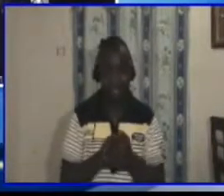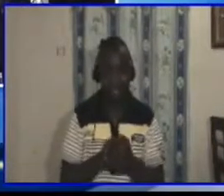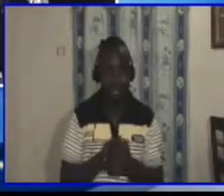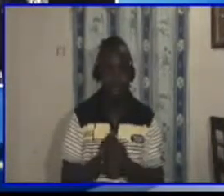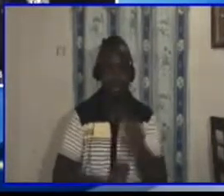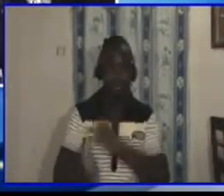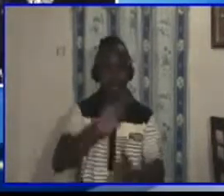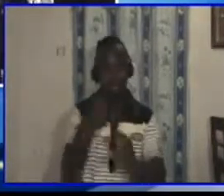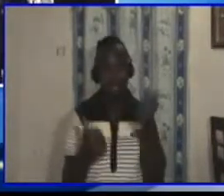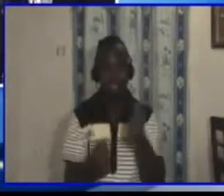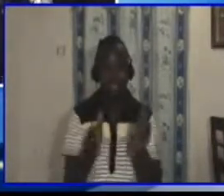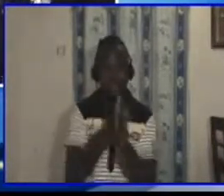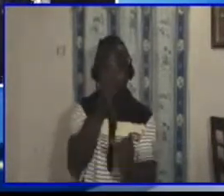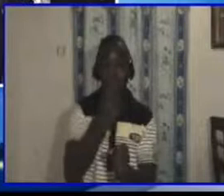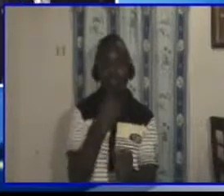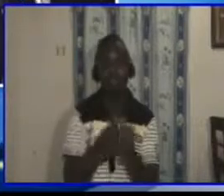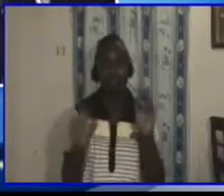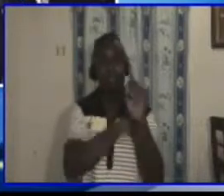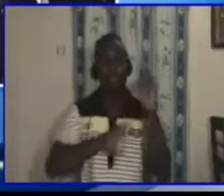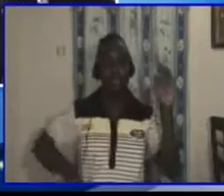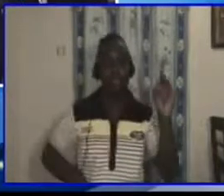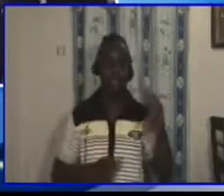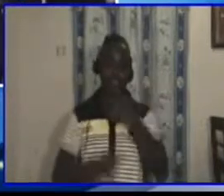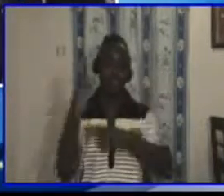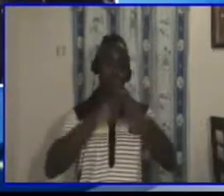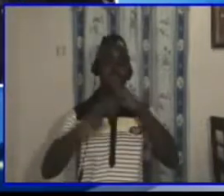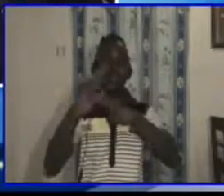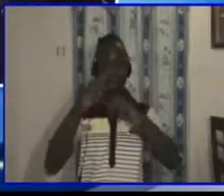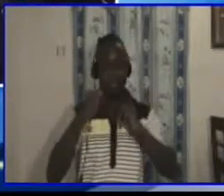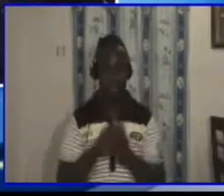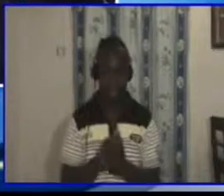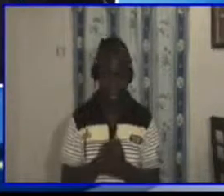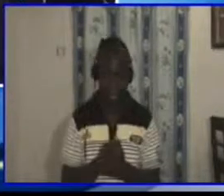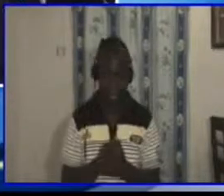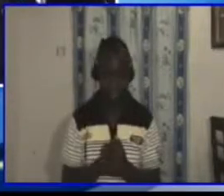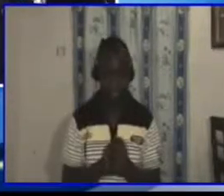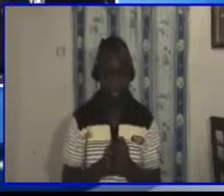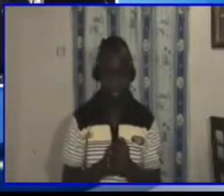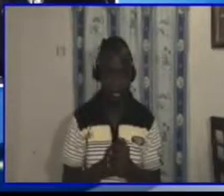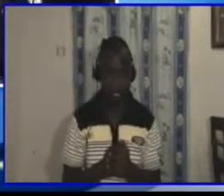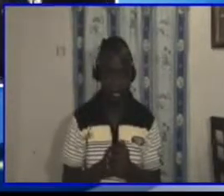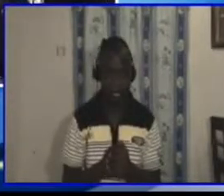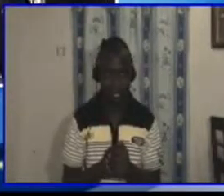e siate ubbidienti alla parola di dio